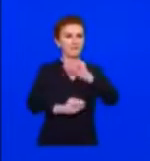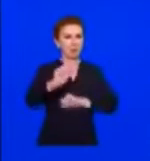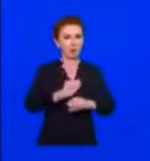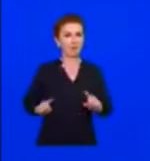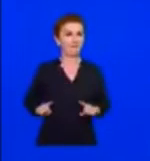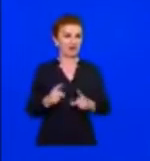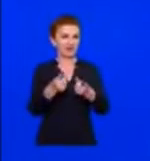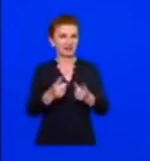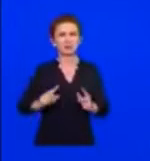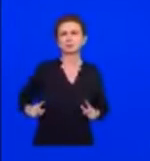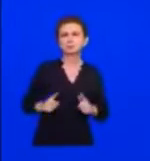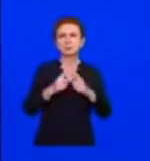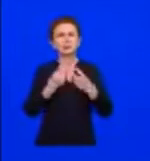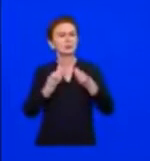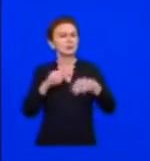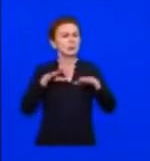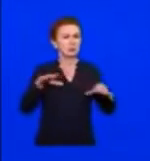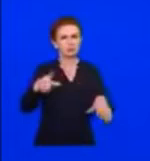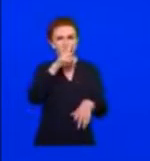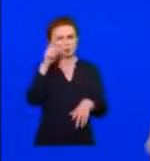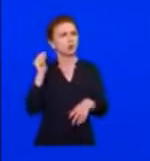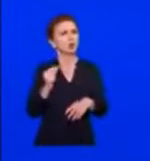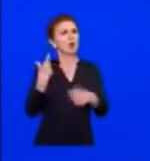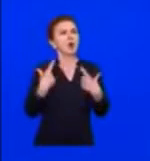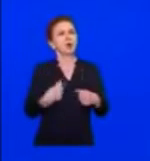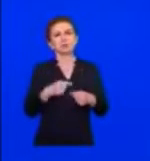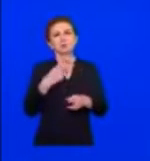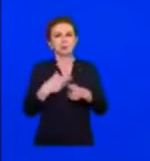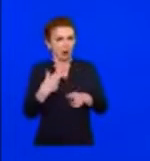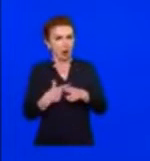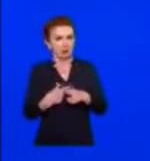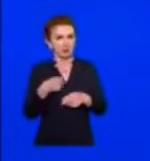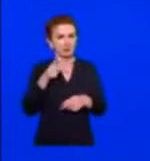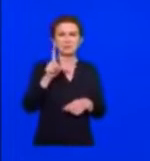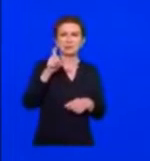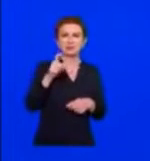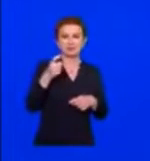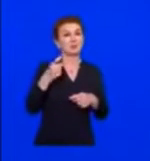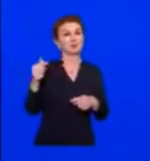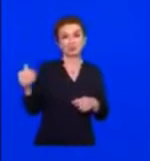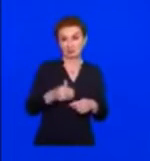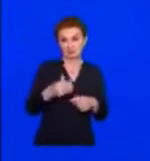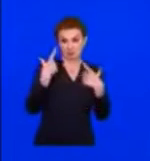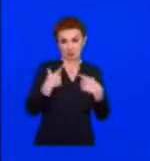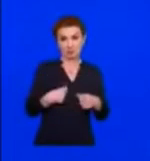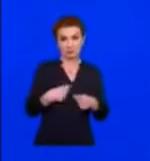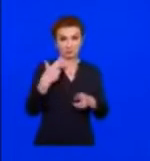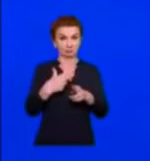przyrostu zakażonych osób, co spowodowało, że tam już jest 200 tysięcy zakażonych,